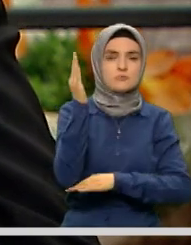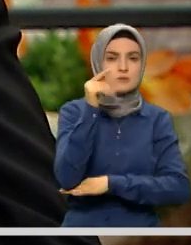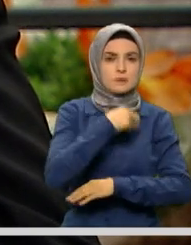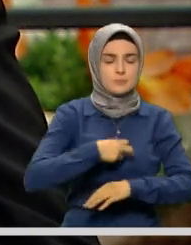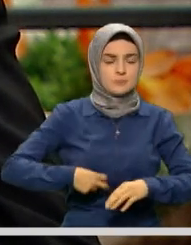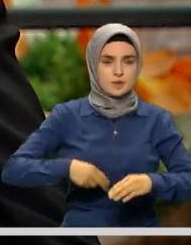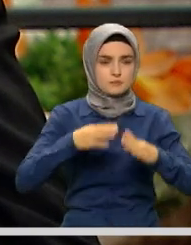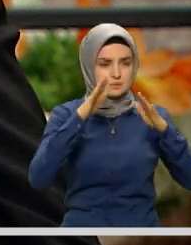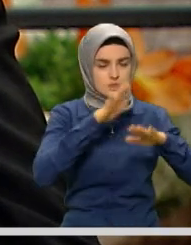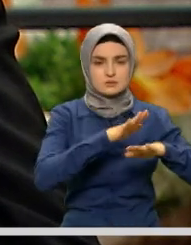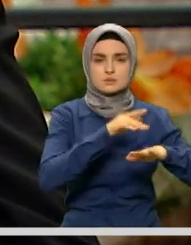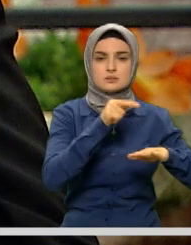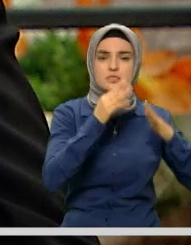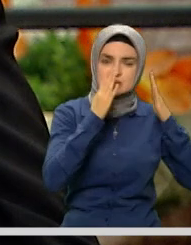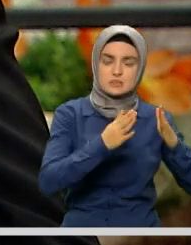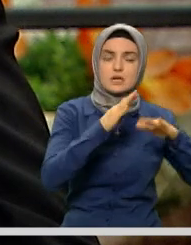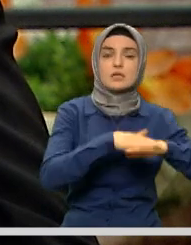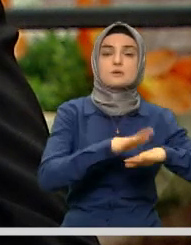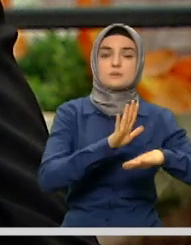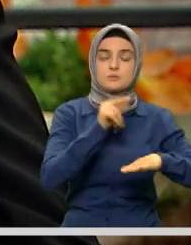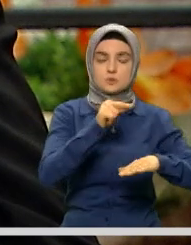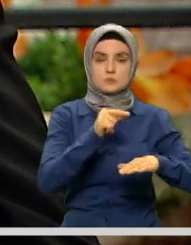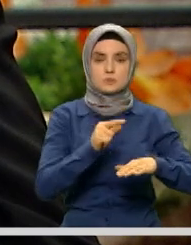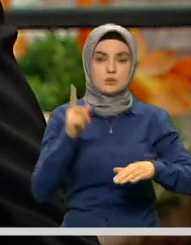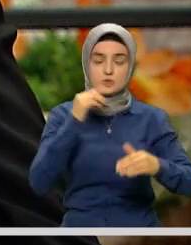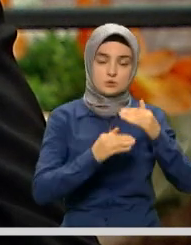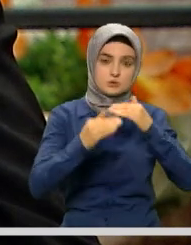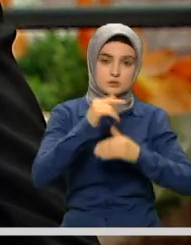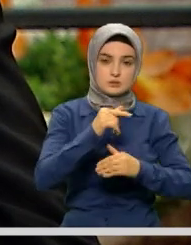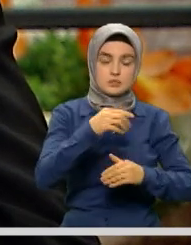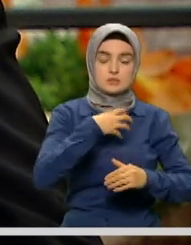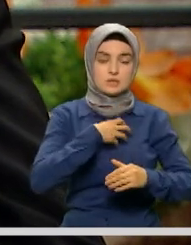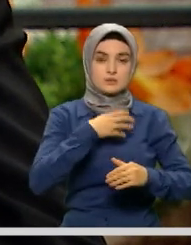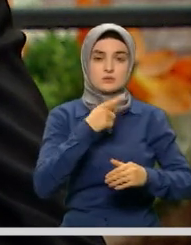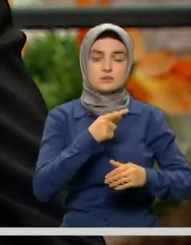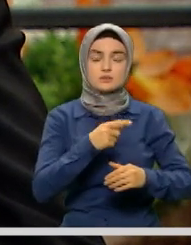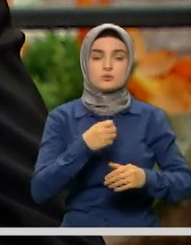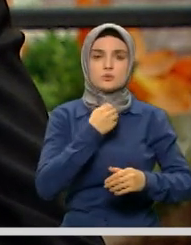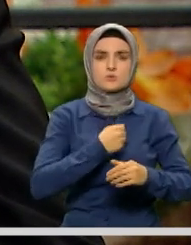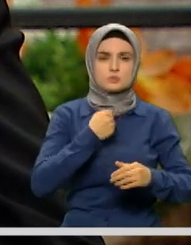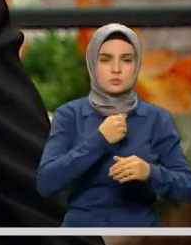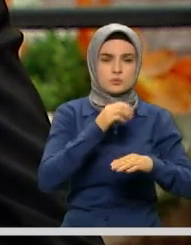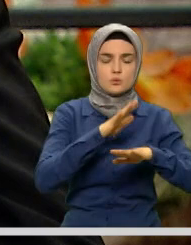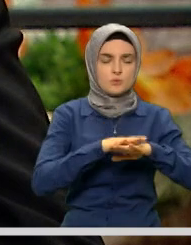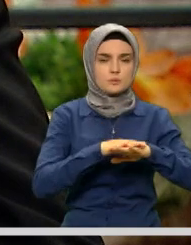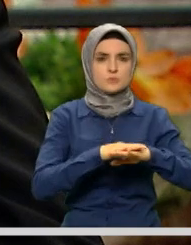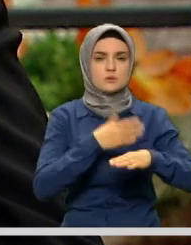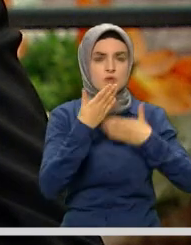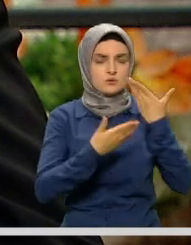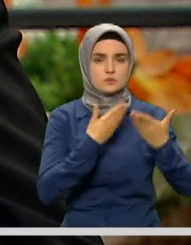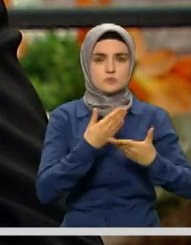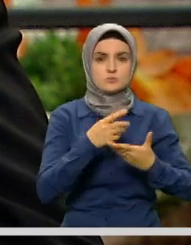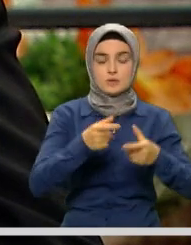etmemesinin sebebini de yine Allah-u Teala'nın kendisini azdırması olarak yorumluyor. Ve nihayetinde ne oluyor?